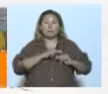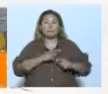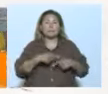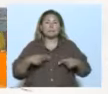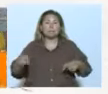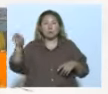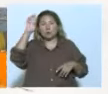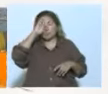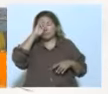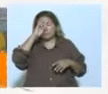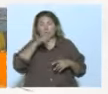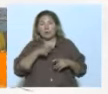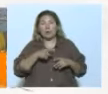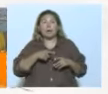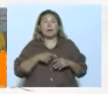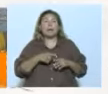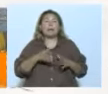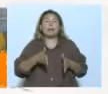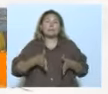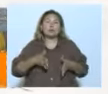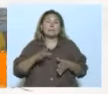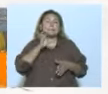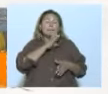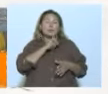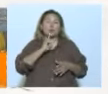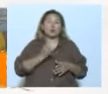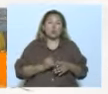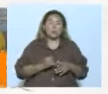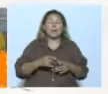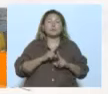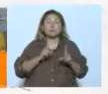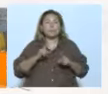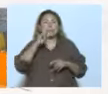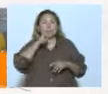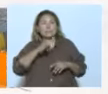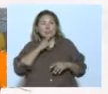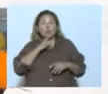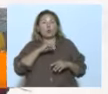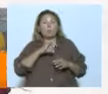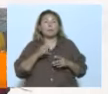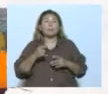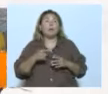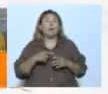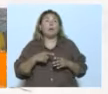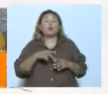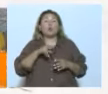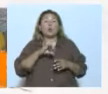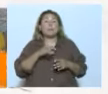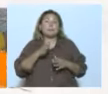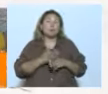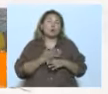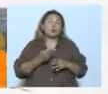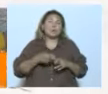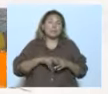различными государствами в рамках транспортного коридора «Север-Юг», особенно с Казахстаном. Оман готов упростить логистику между